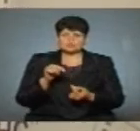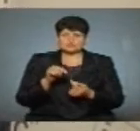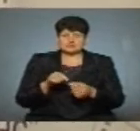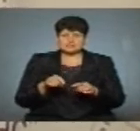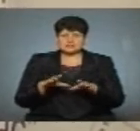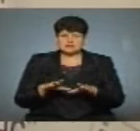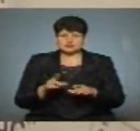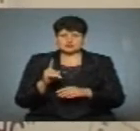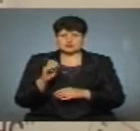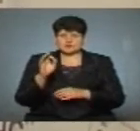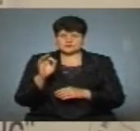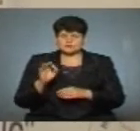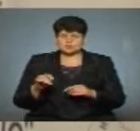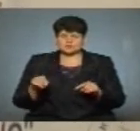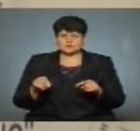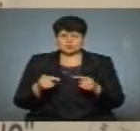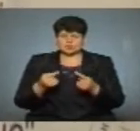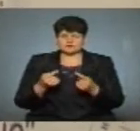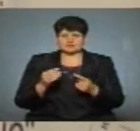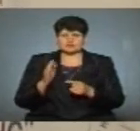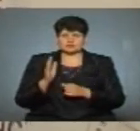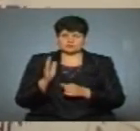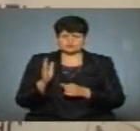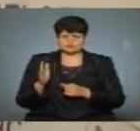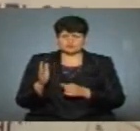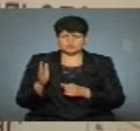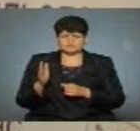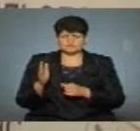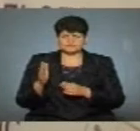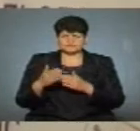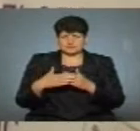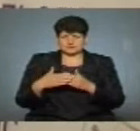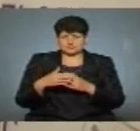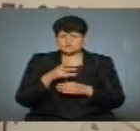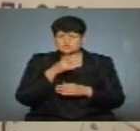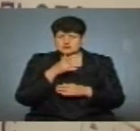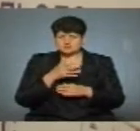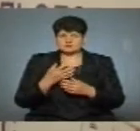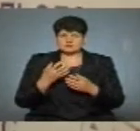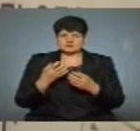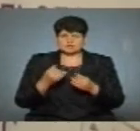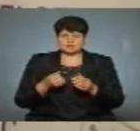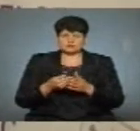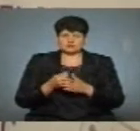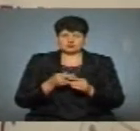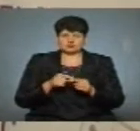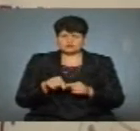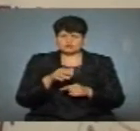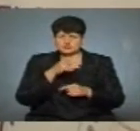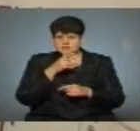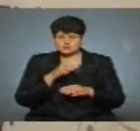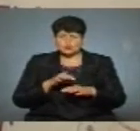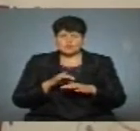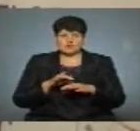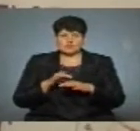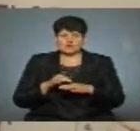рішення щодо 100% відновлення буде десь найближчим часом. Ми ще до цього часу